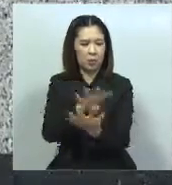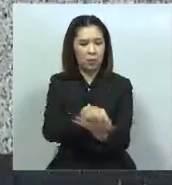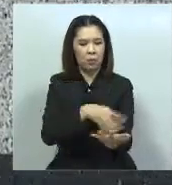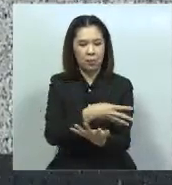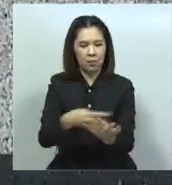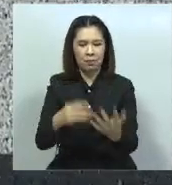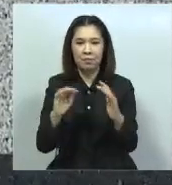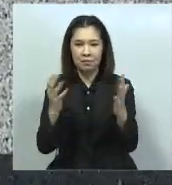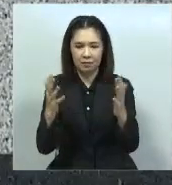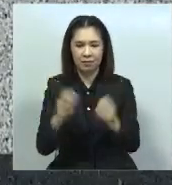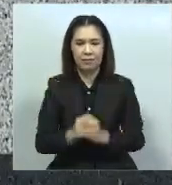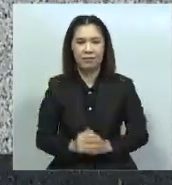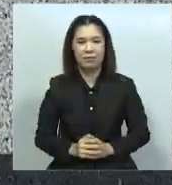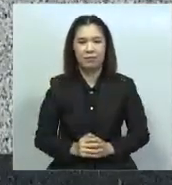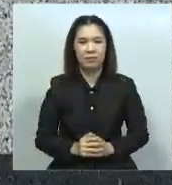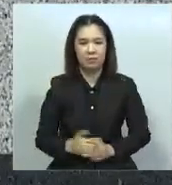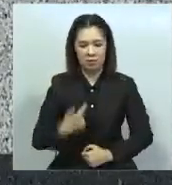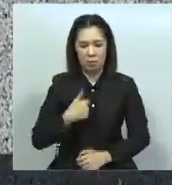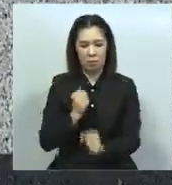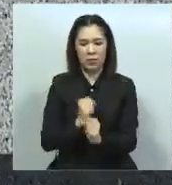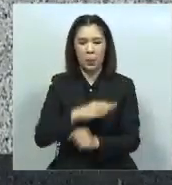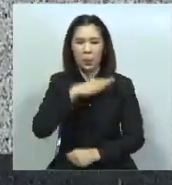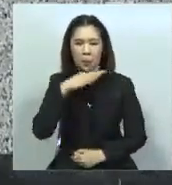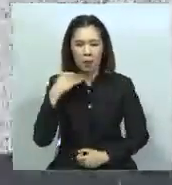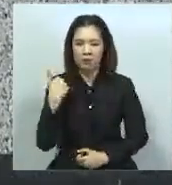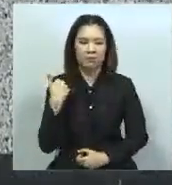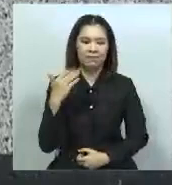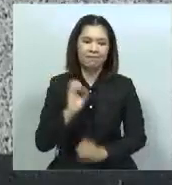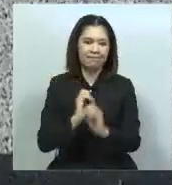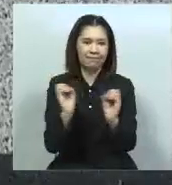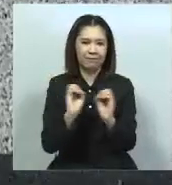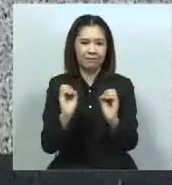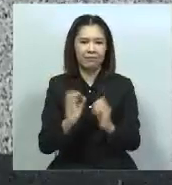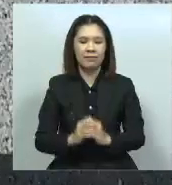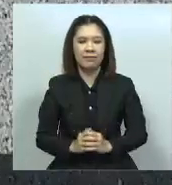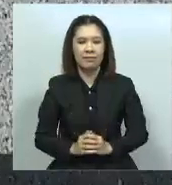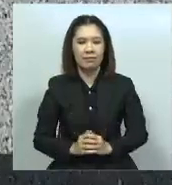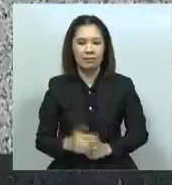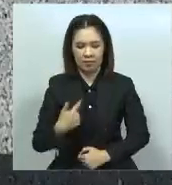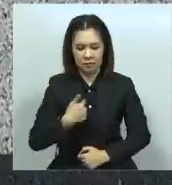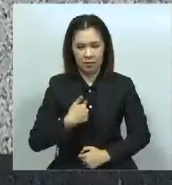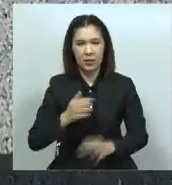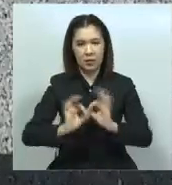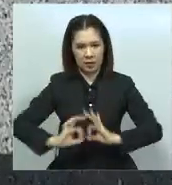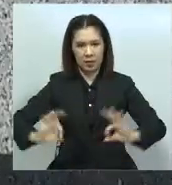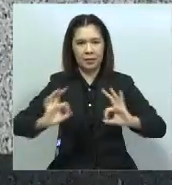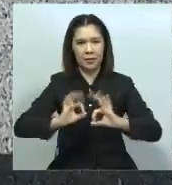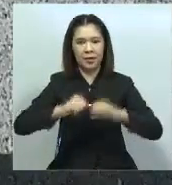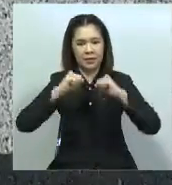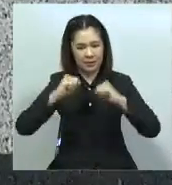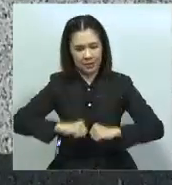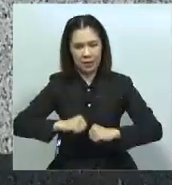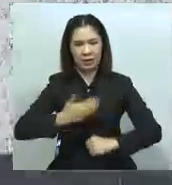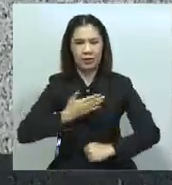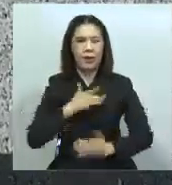ผมไม่สามารถทำบาปนั้นได้ครับผมจึงจำเป็นที่จะต้องตัดสินใ